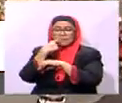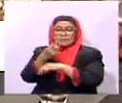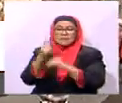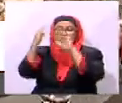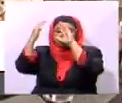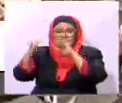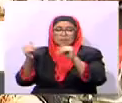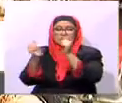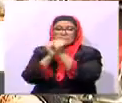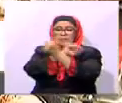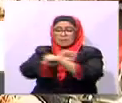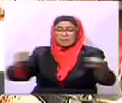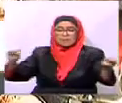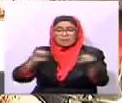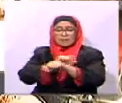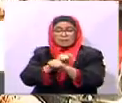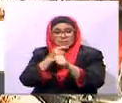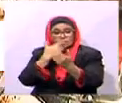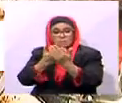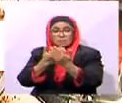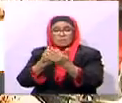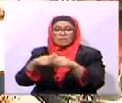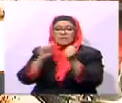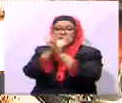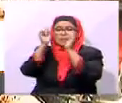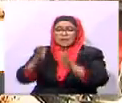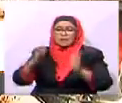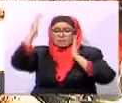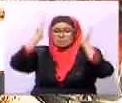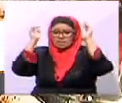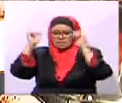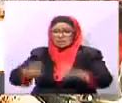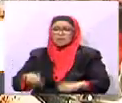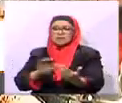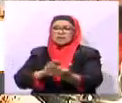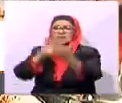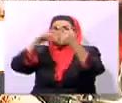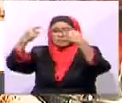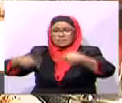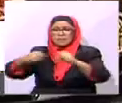rapi, atlet Malaysia mampu mengakhiri Temasya Commonwealth dengan jayanya.